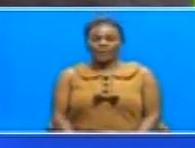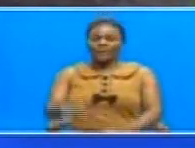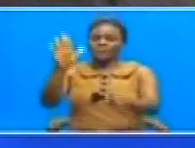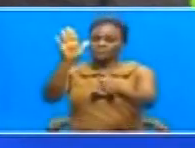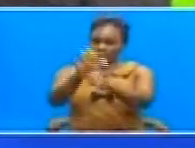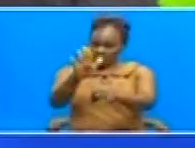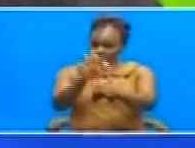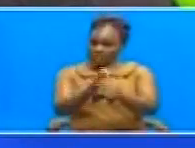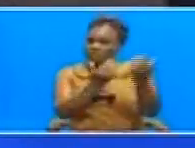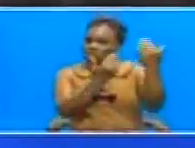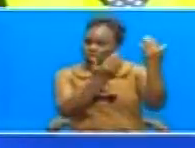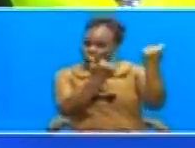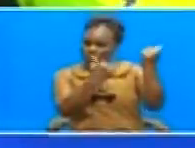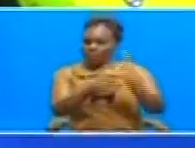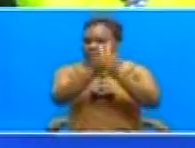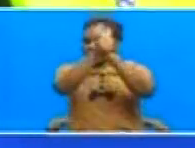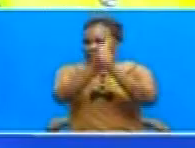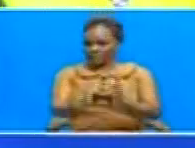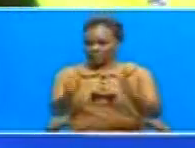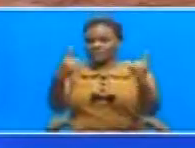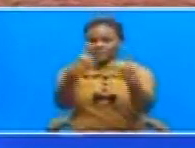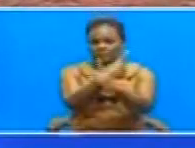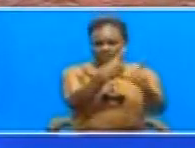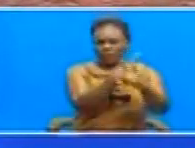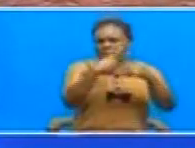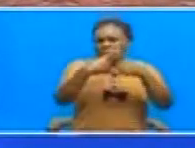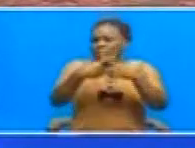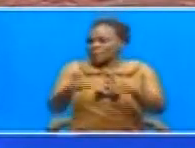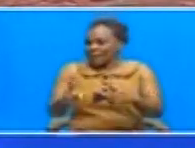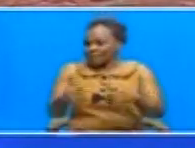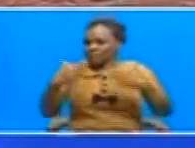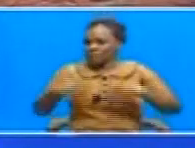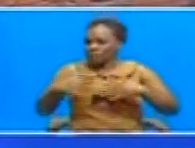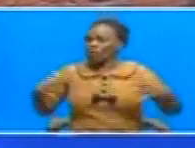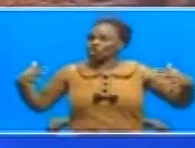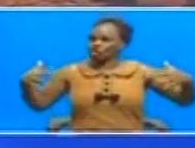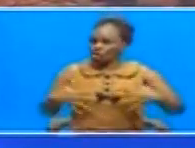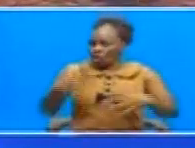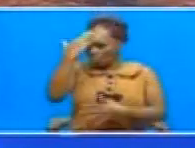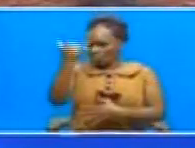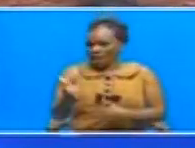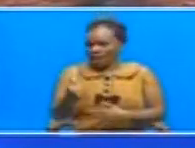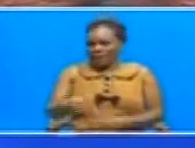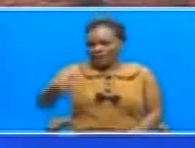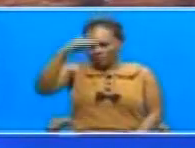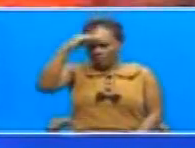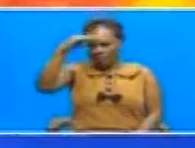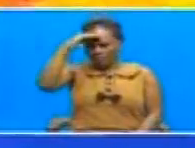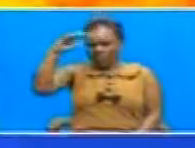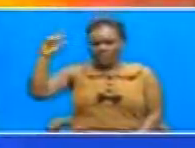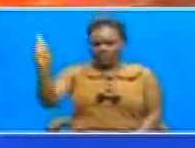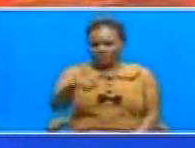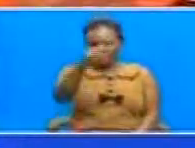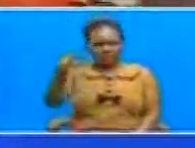Wengi wanamtaja kuwa mtaalam wa masuala tofauti, lakini lilowacha wengi kudua ni lile la kupigana pombe haramu.